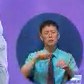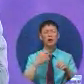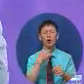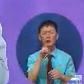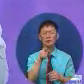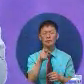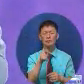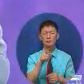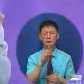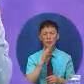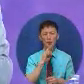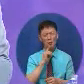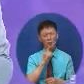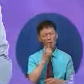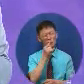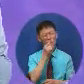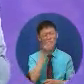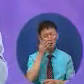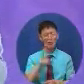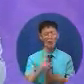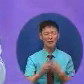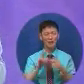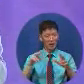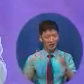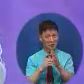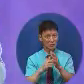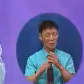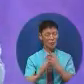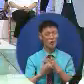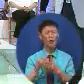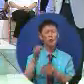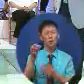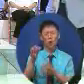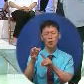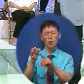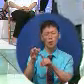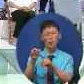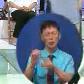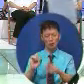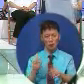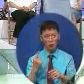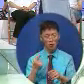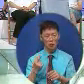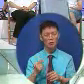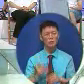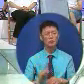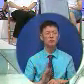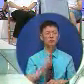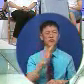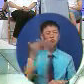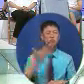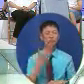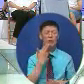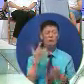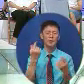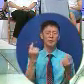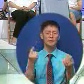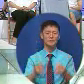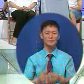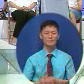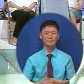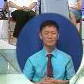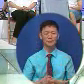있어요. 논란의 여지는 약간 있지만 여전히 돈이 내재 동기를 증가시키지 못한다는 거에는 일치를 하고